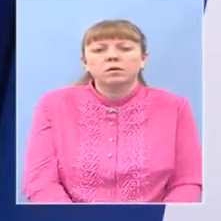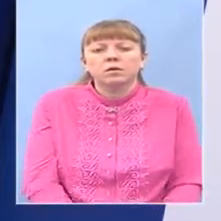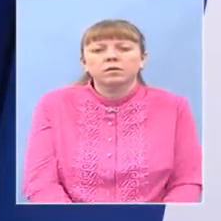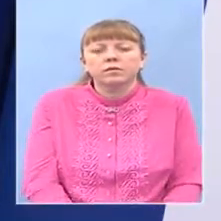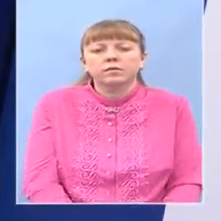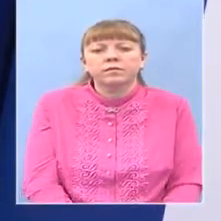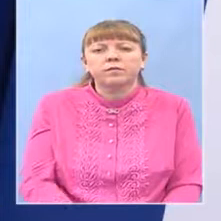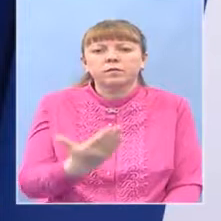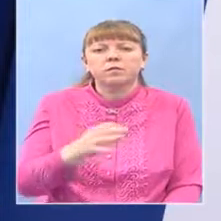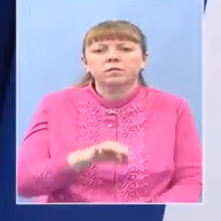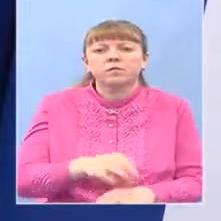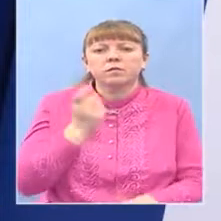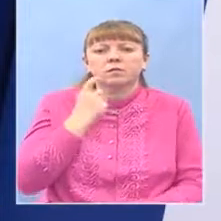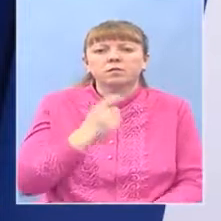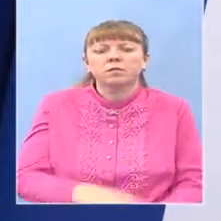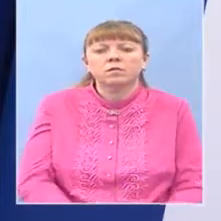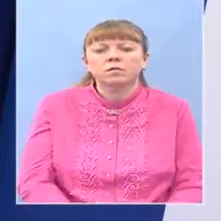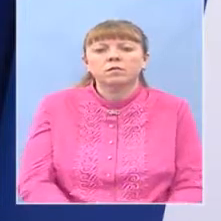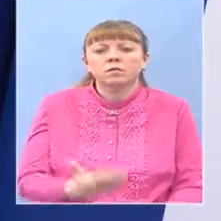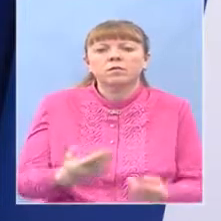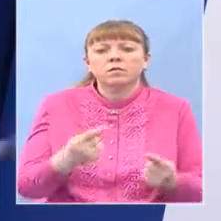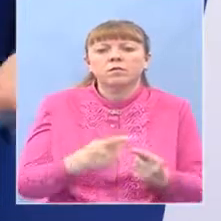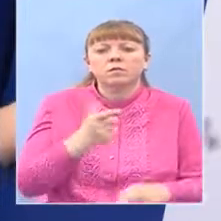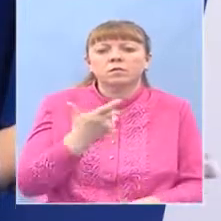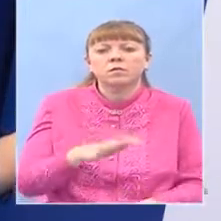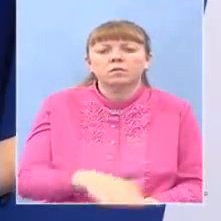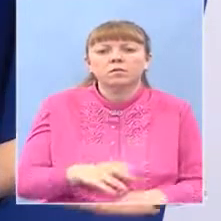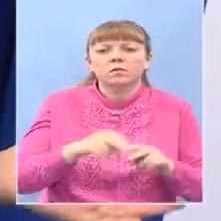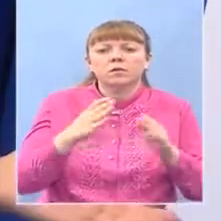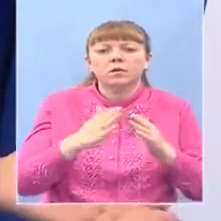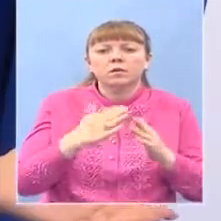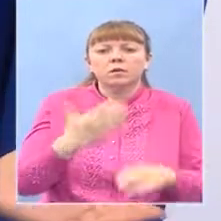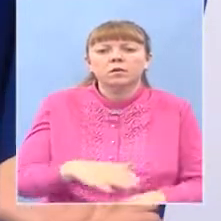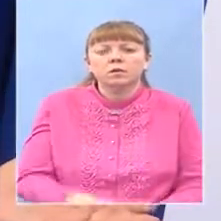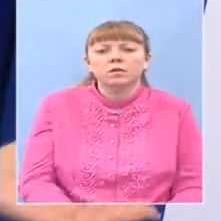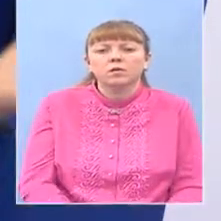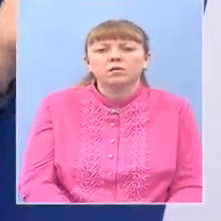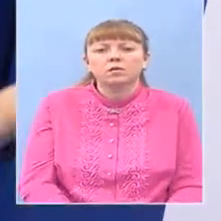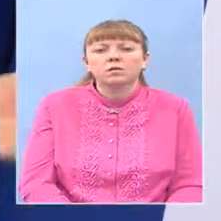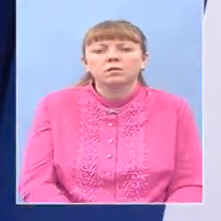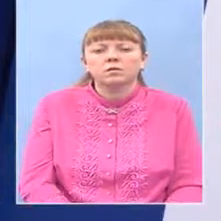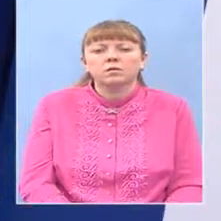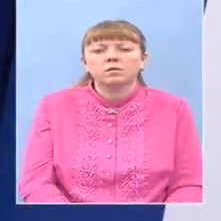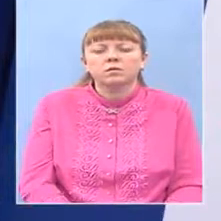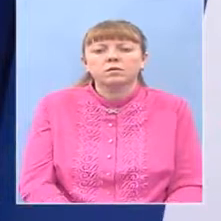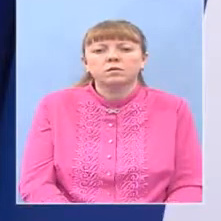его и проводишь, понимаете, mm-hmm. когда есть конкретная услуга, построить дом, да, например, или там, не знаю,